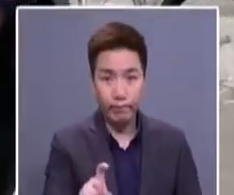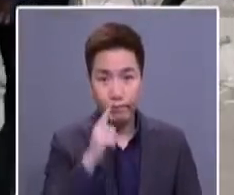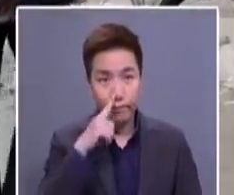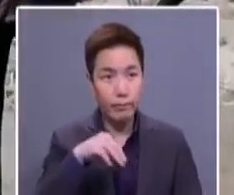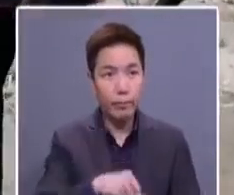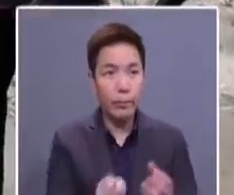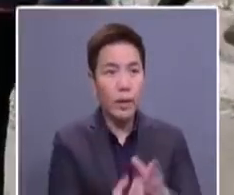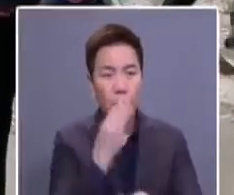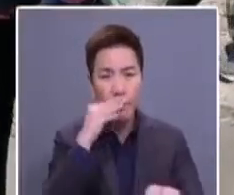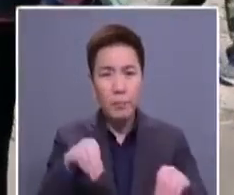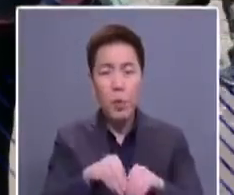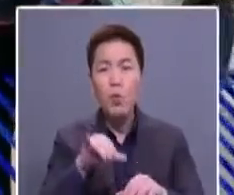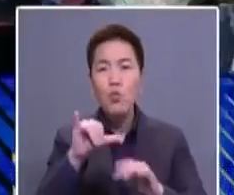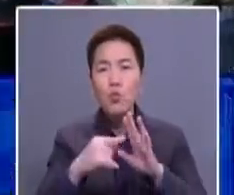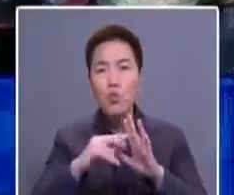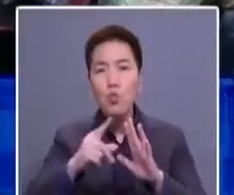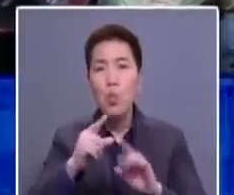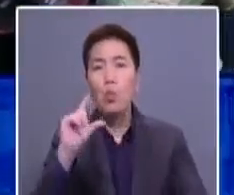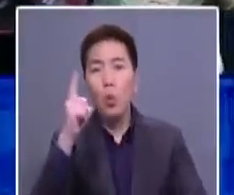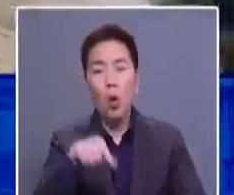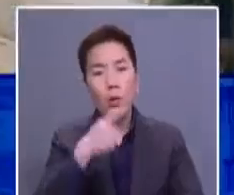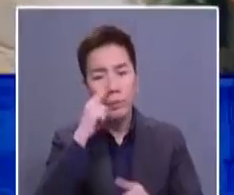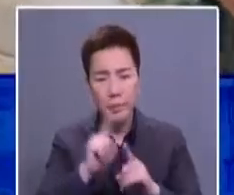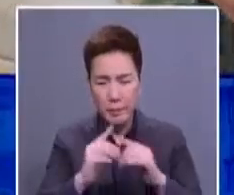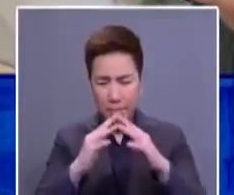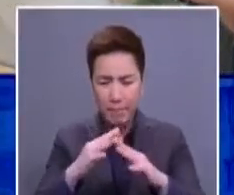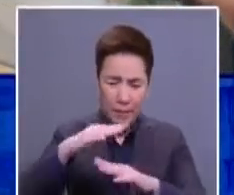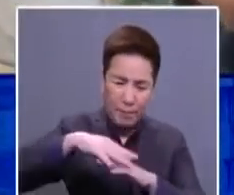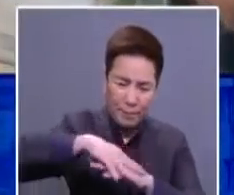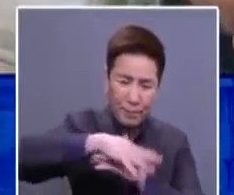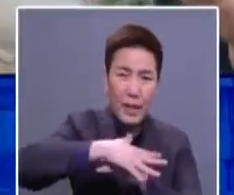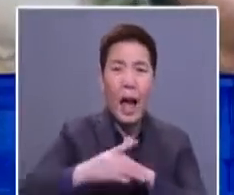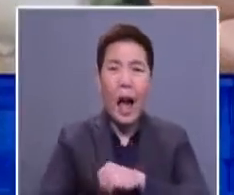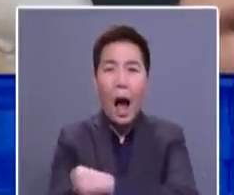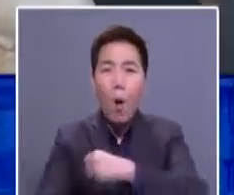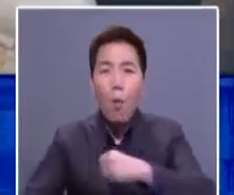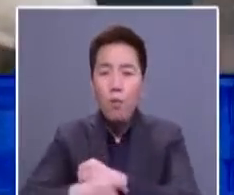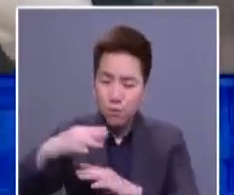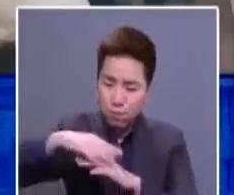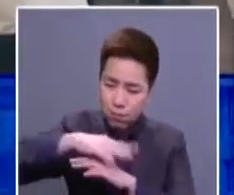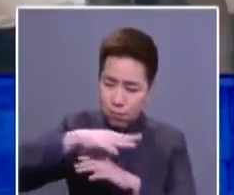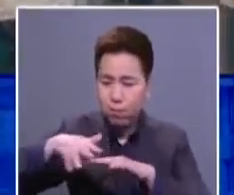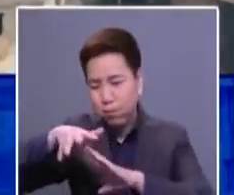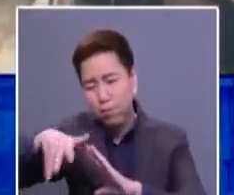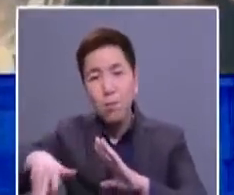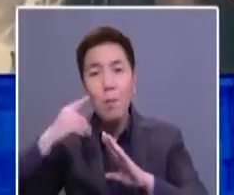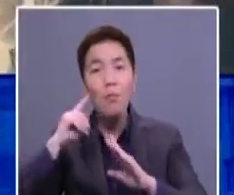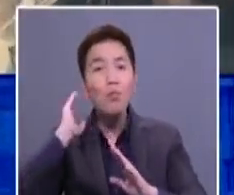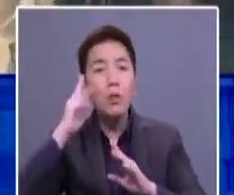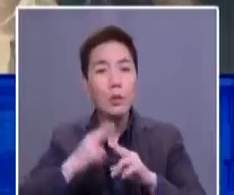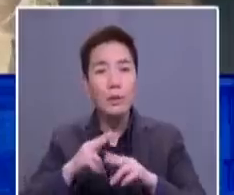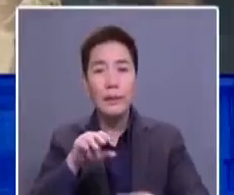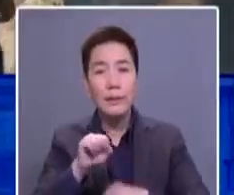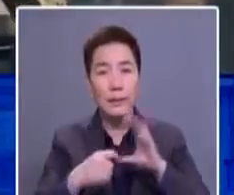สวนท้ายหมู่บ้านยุงทองนะคะจุดเกิดเหตุเนี่ยเป็นกระท่อมกระท่อมนาท้ายหมู่บ้านนะคะพบศพของนายสำเนียง